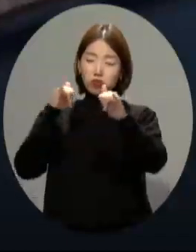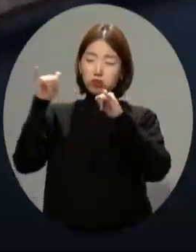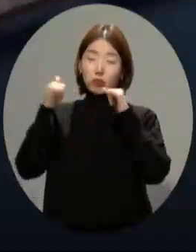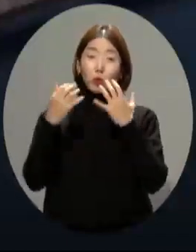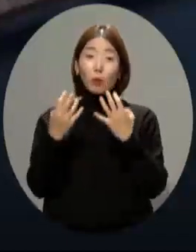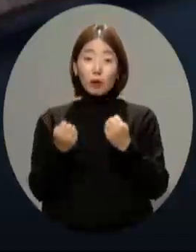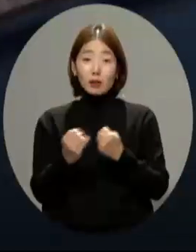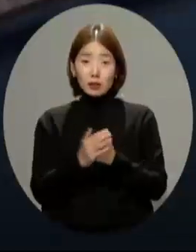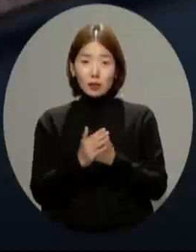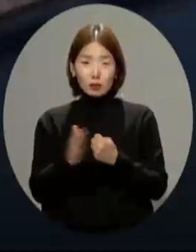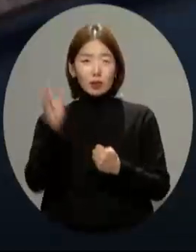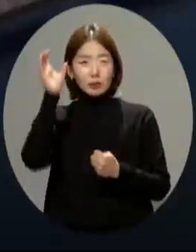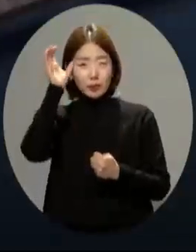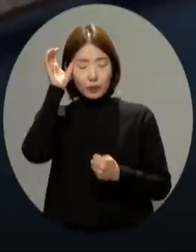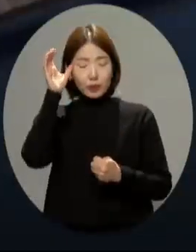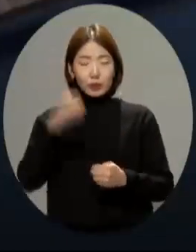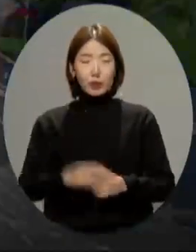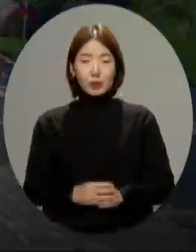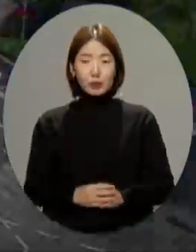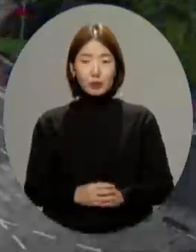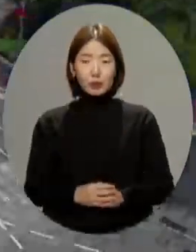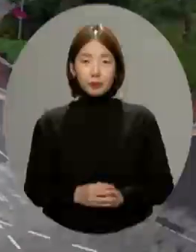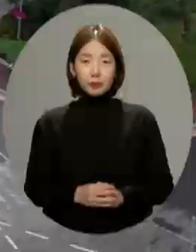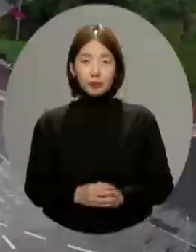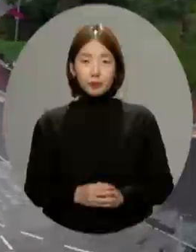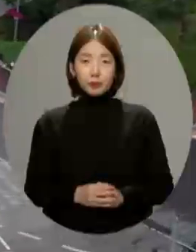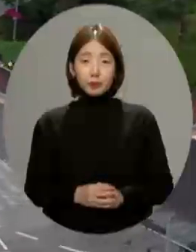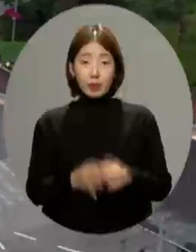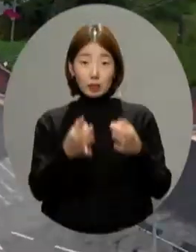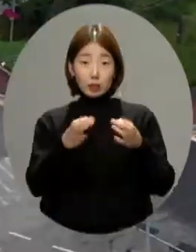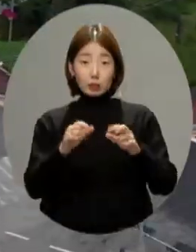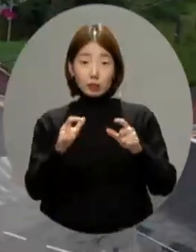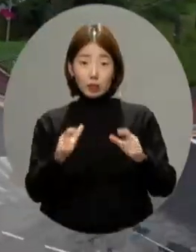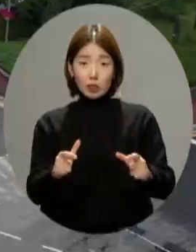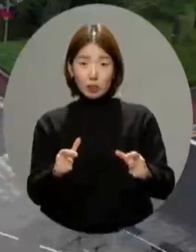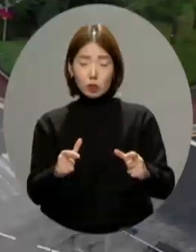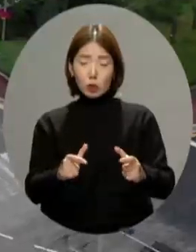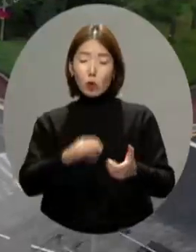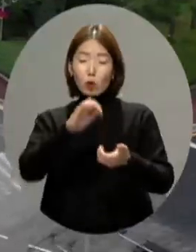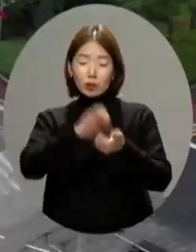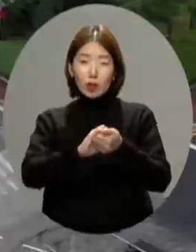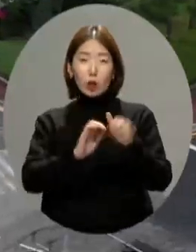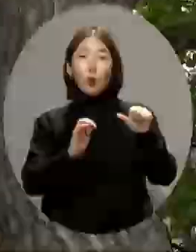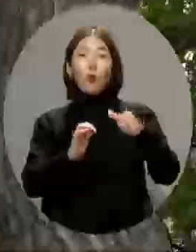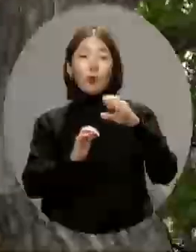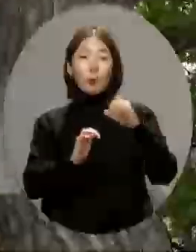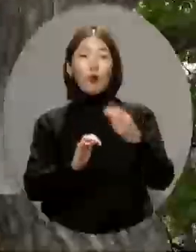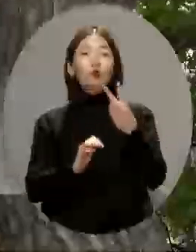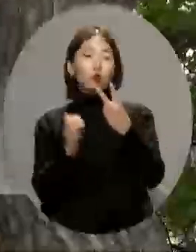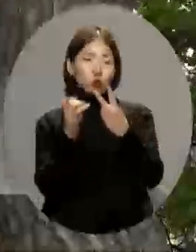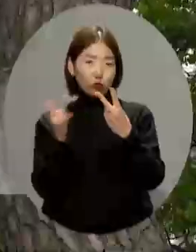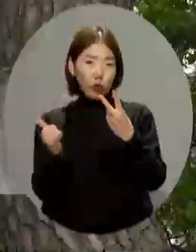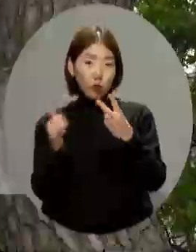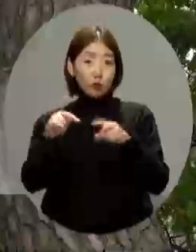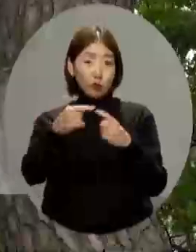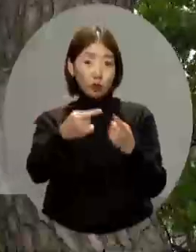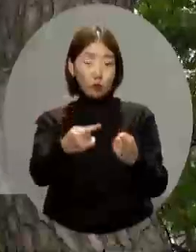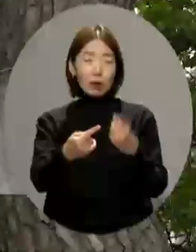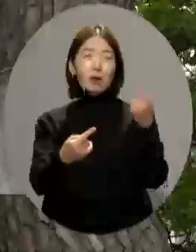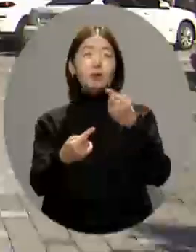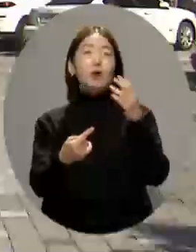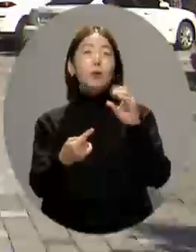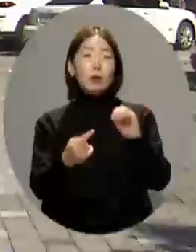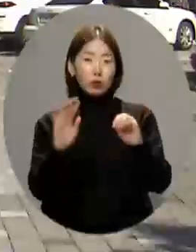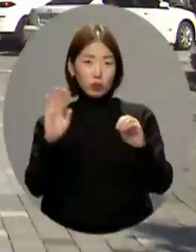오고 있어서 기대를 갖고 있습니다. 김제에서는 상한액인 500만 원 기부자가 둘이나 나오면서 1000만